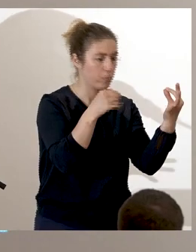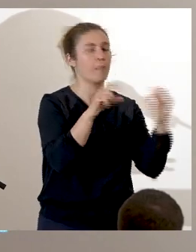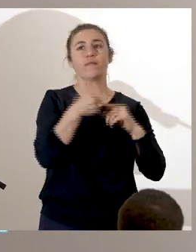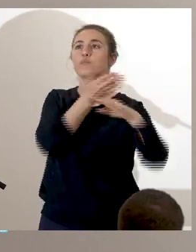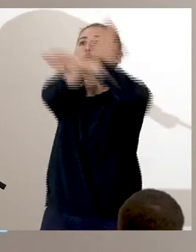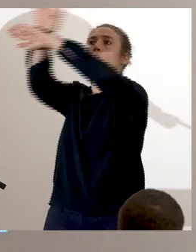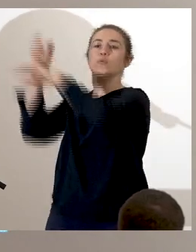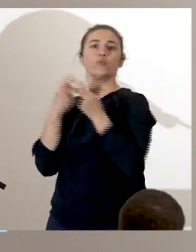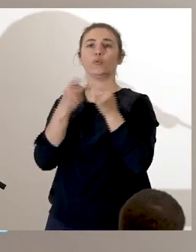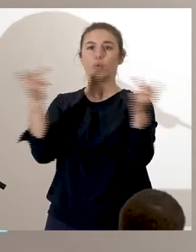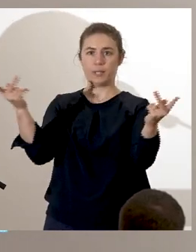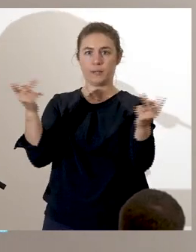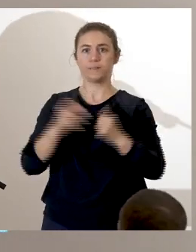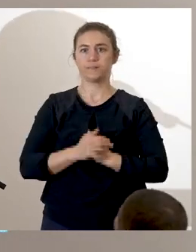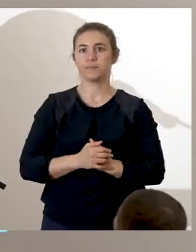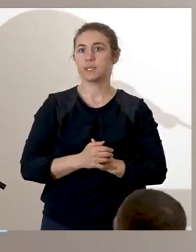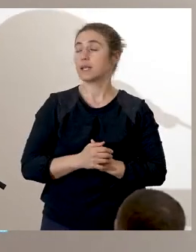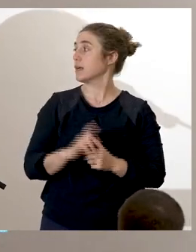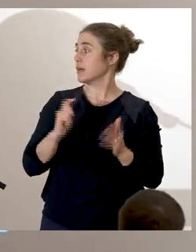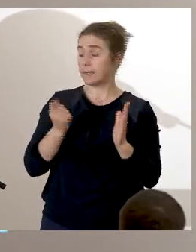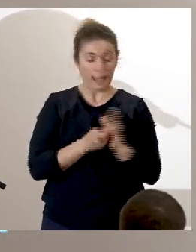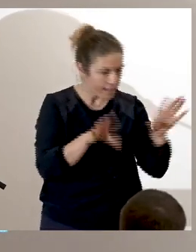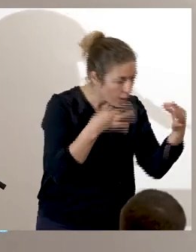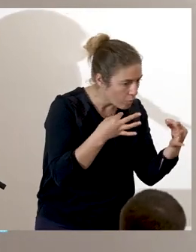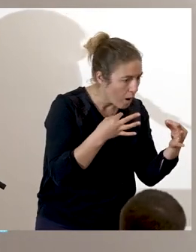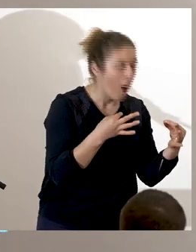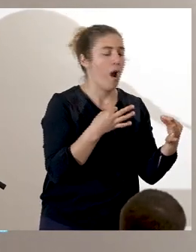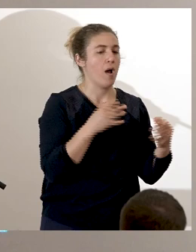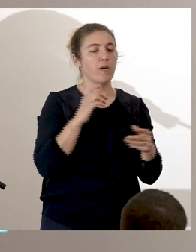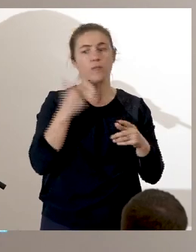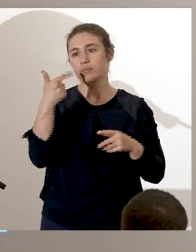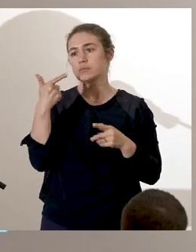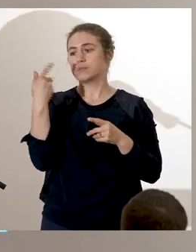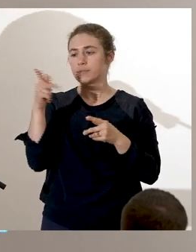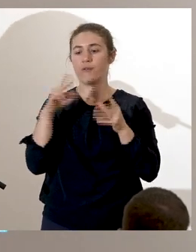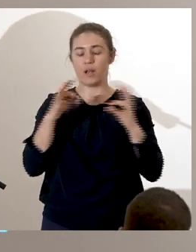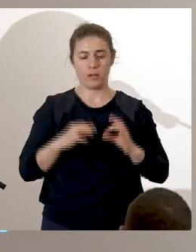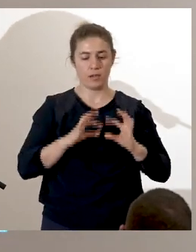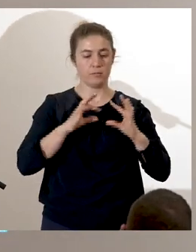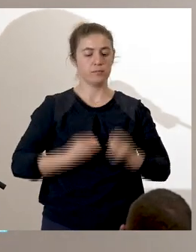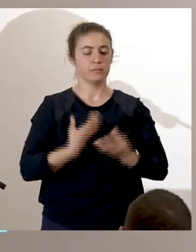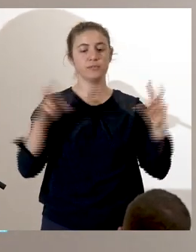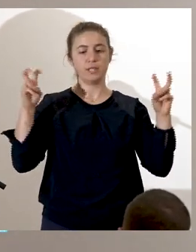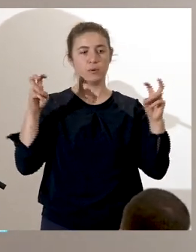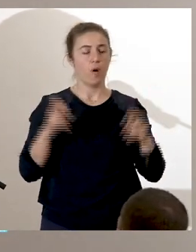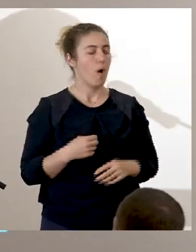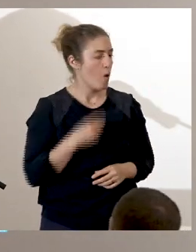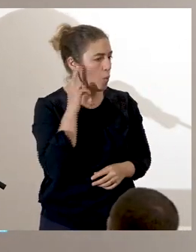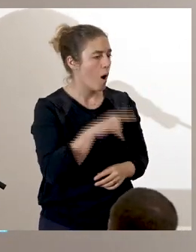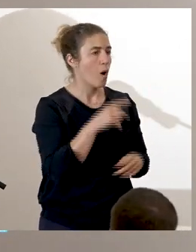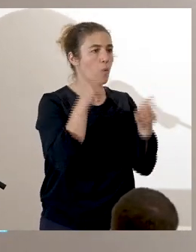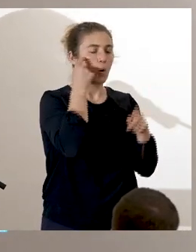grand public et s'exprime ainsi lors de leur découverte. Il dit, je le cite, « Quel choc pour moi de croiser ces regards